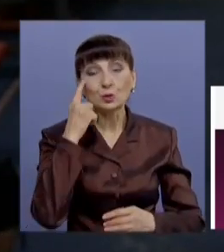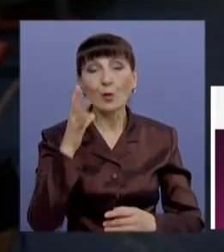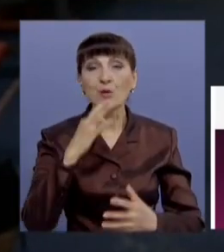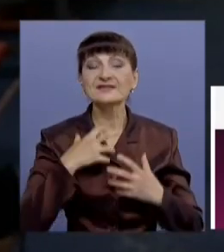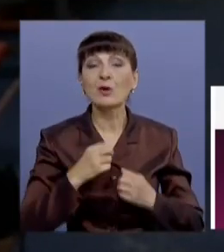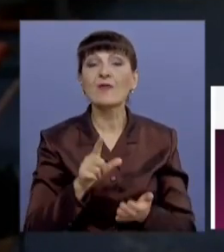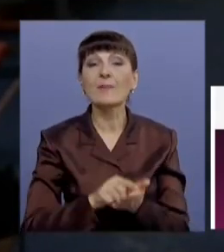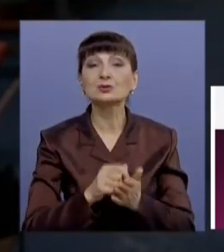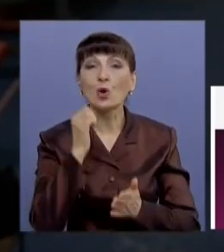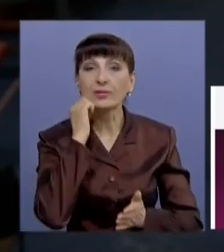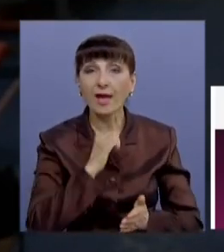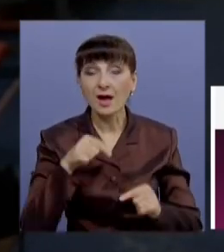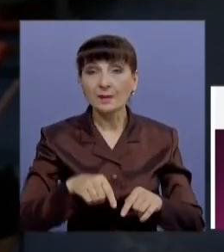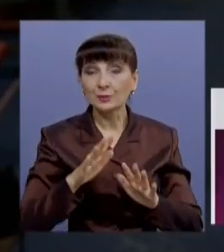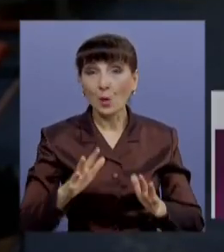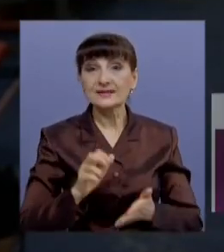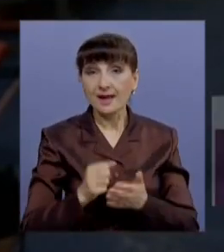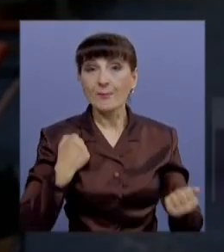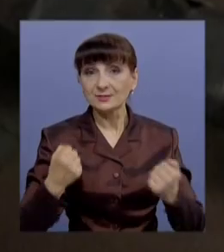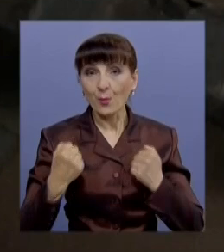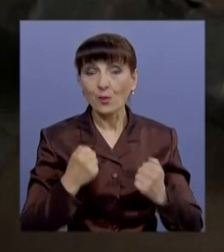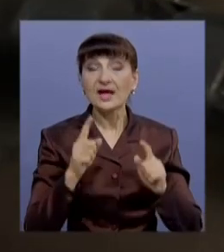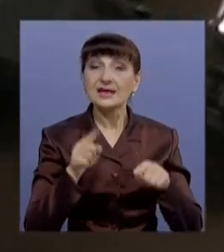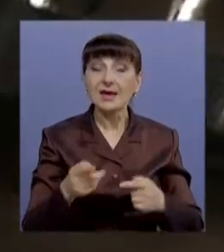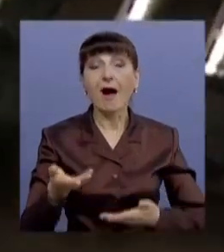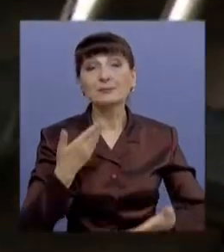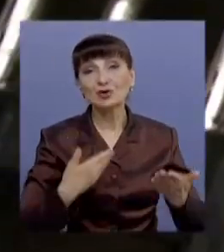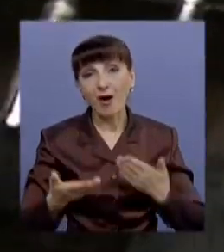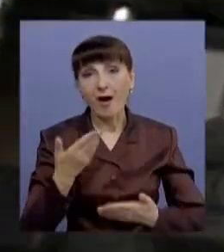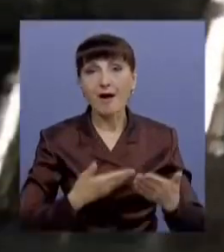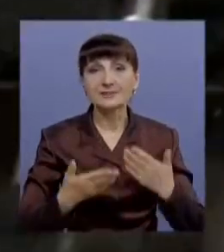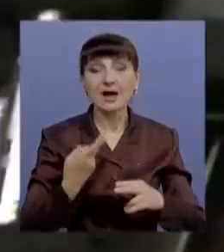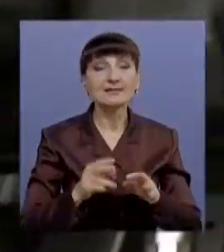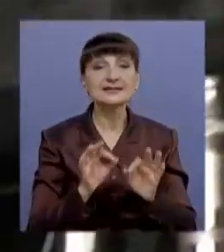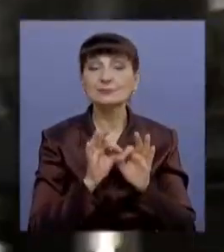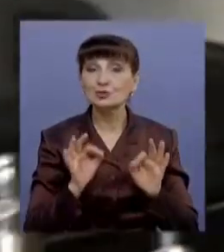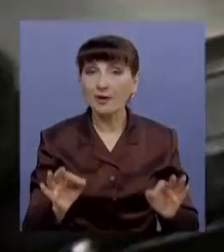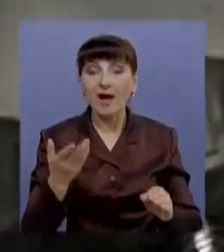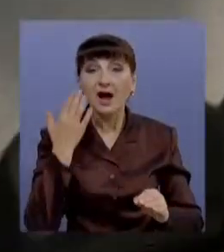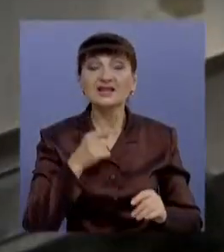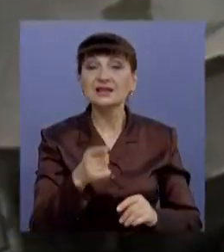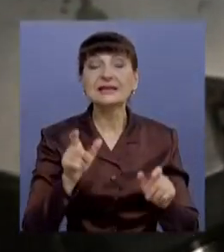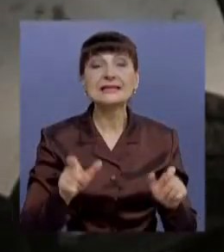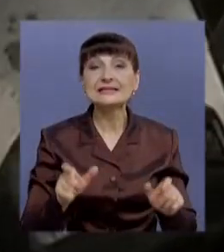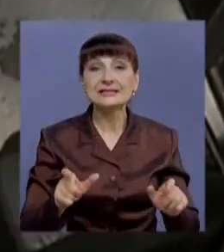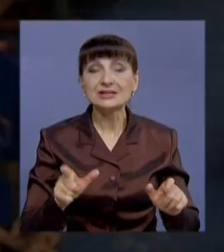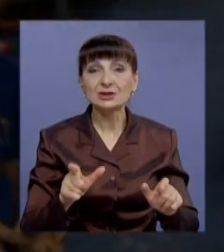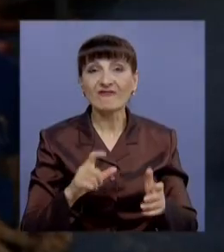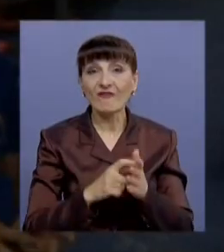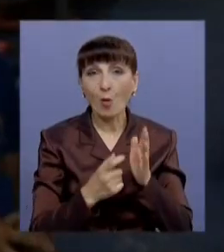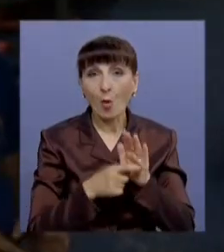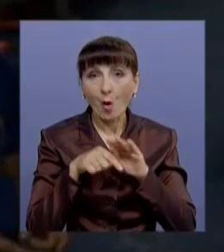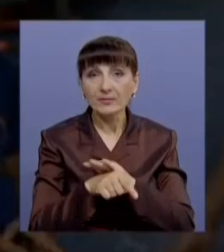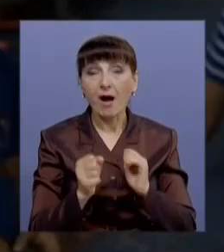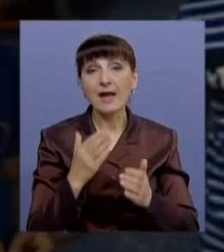здоровье пенсионеров. Мы здесь не только занимаемся спортом, но и общаемся. Это замечательно, когда ты не сидишь в четырех стенах, а